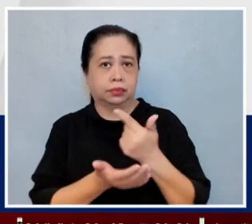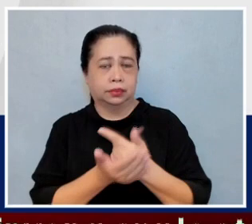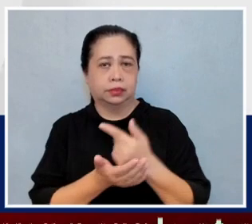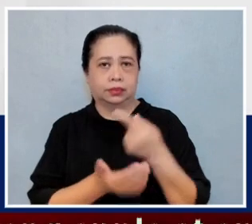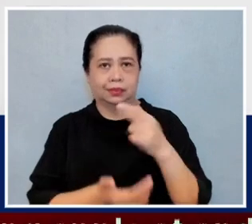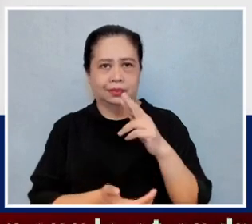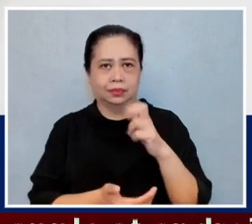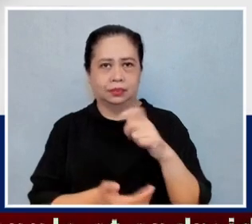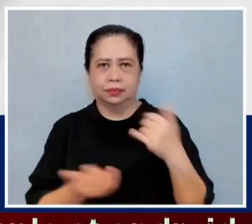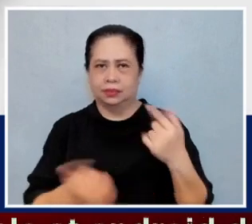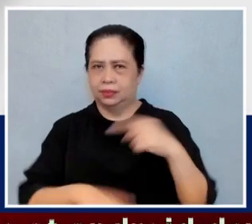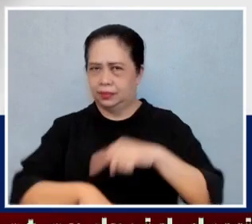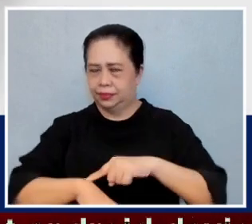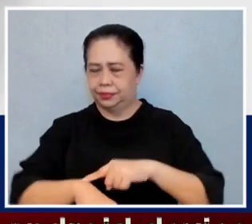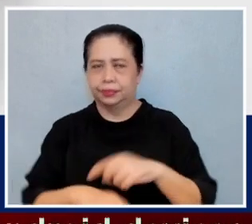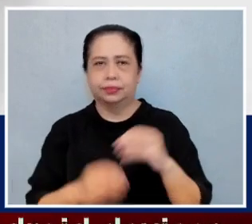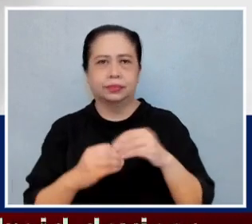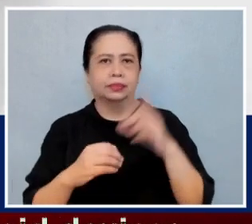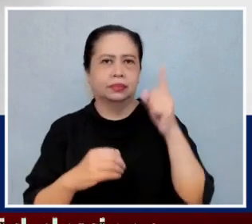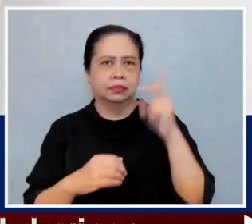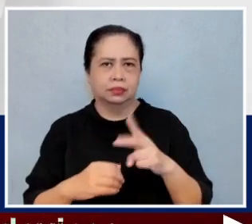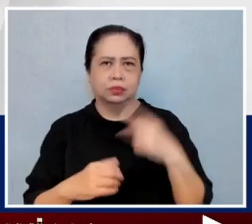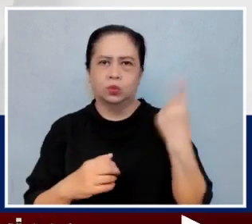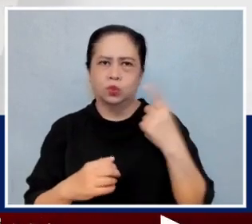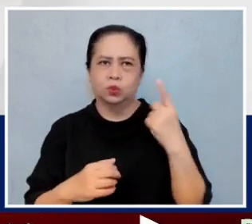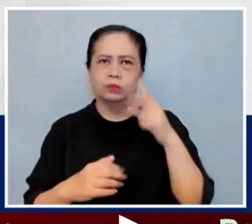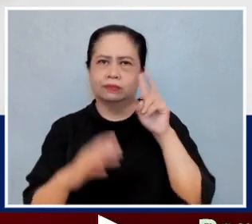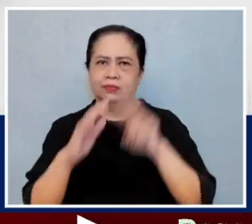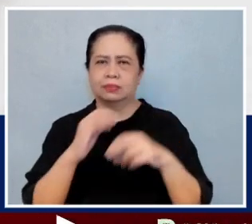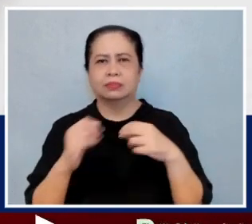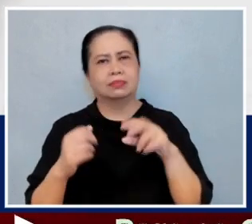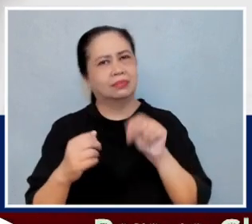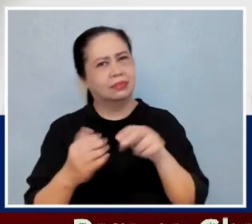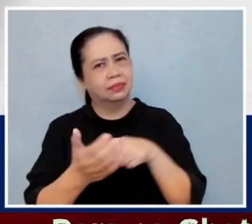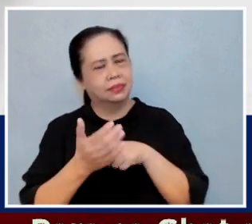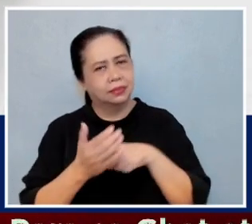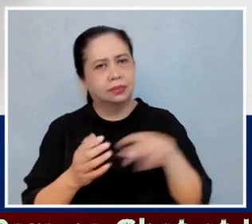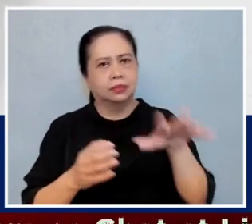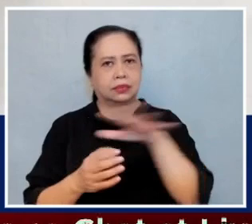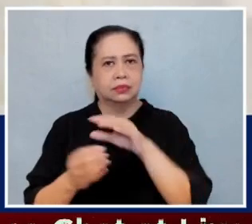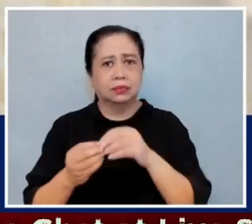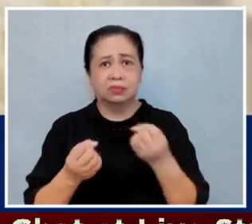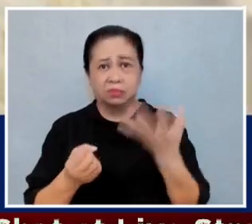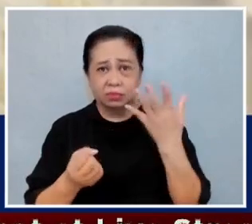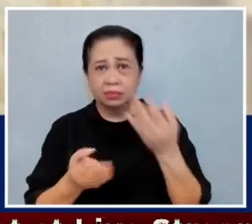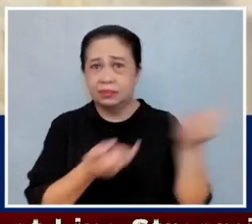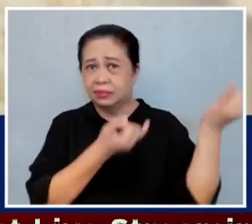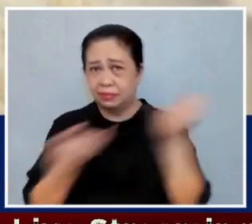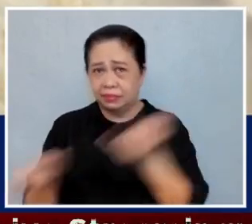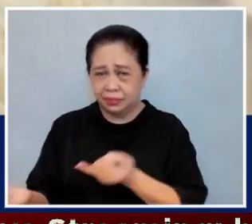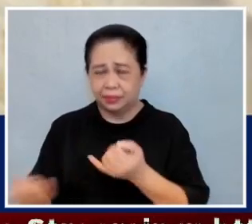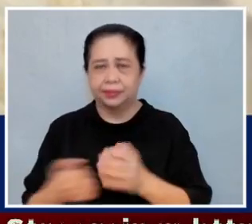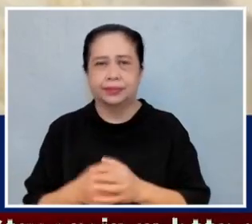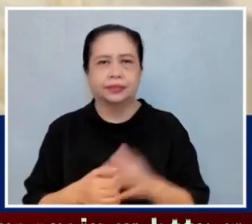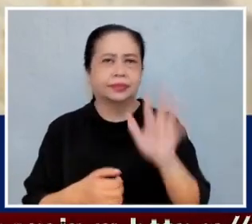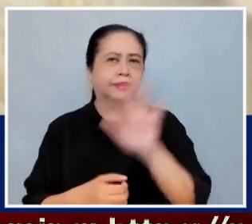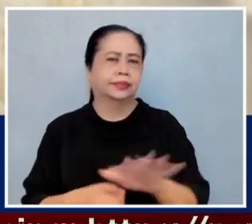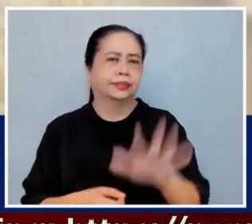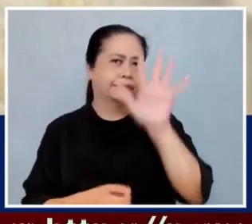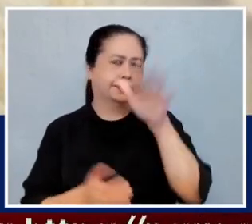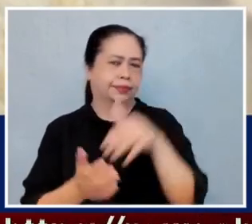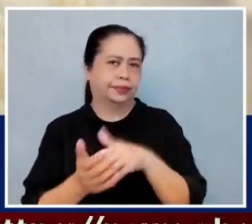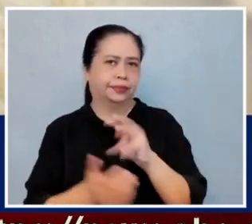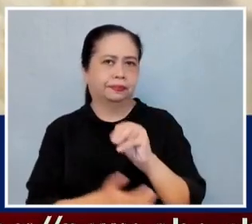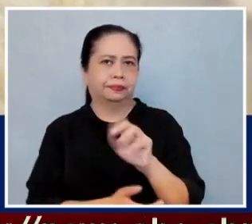panahong ito. Higit kalahati lang ng projected demand at lahat pa ay imported. Nasa kulang-kulang 5,000